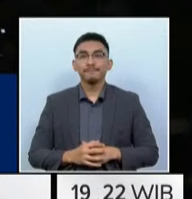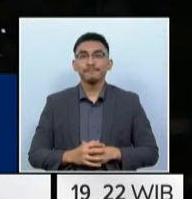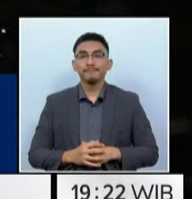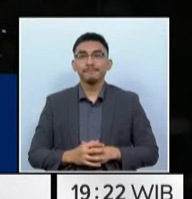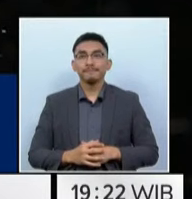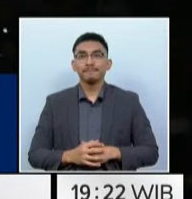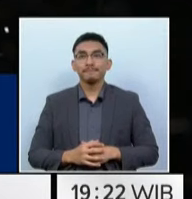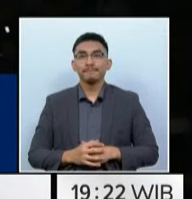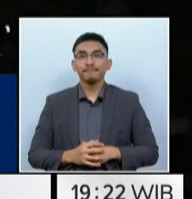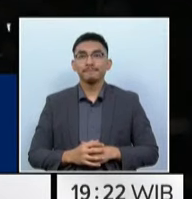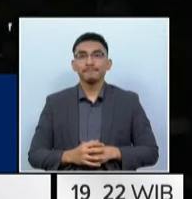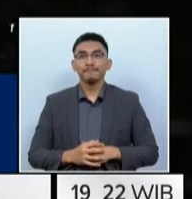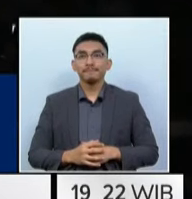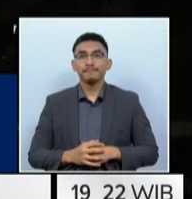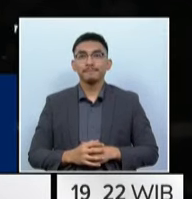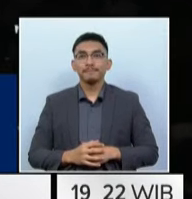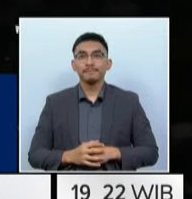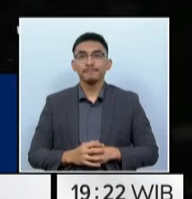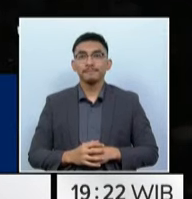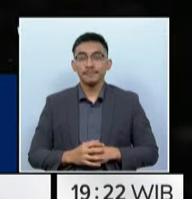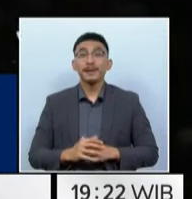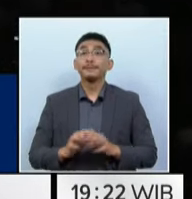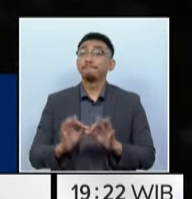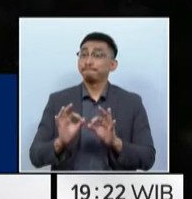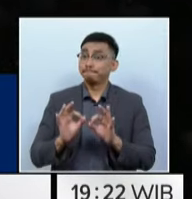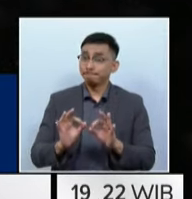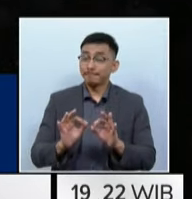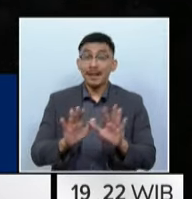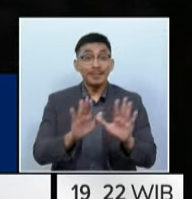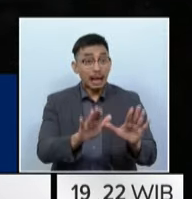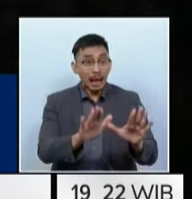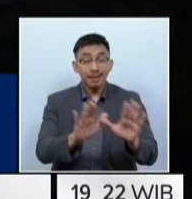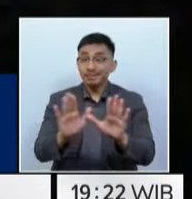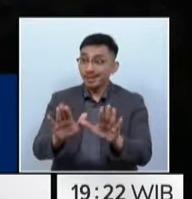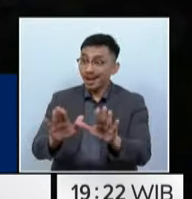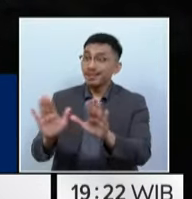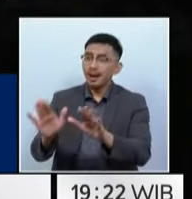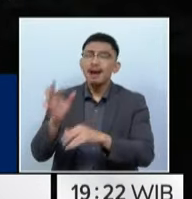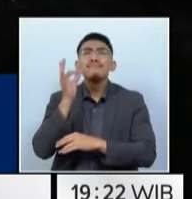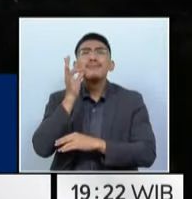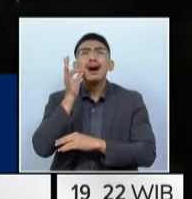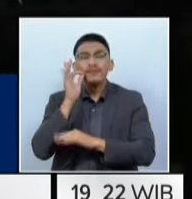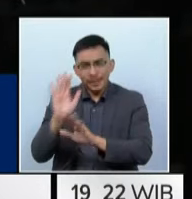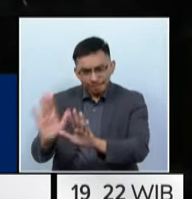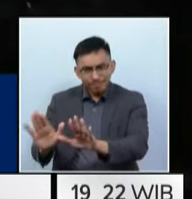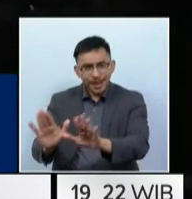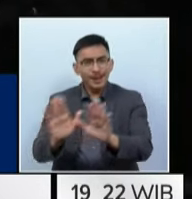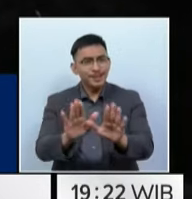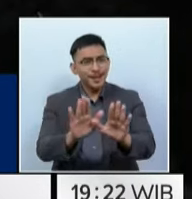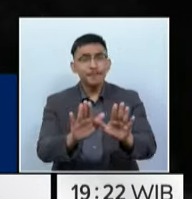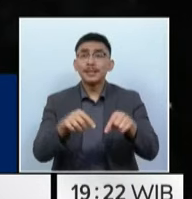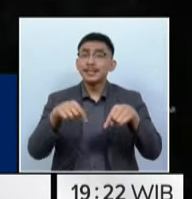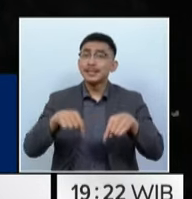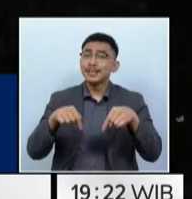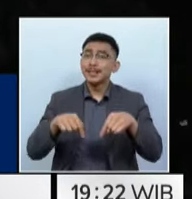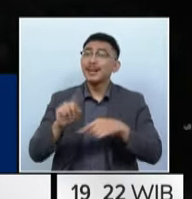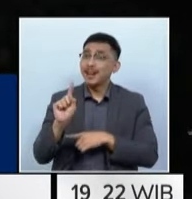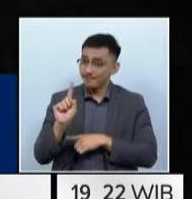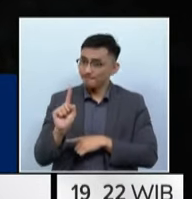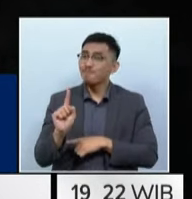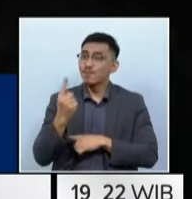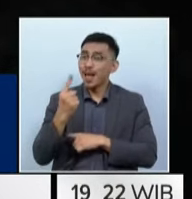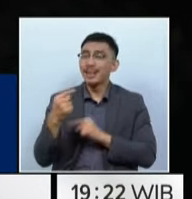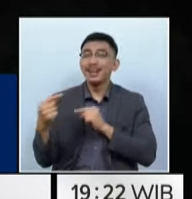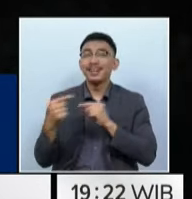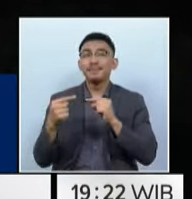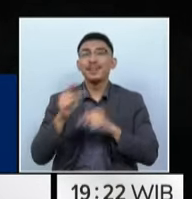Pran langsung saja Harap tenang mohon maaf Harap tenang dan langsung saja kita mulai debat calon presiden Pemilu